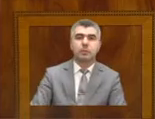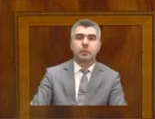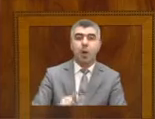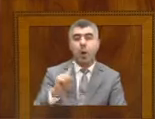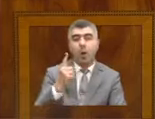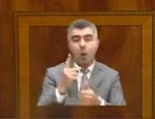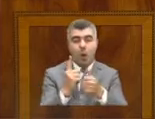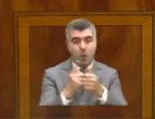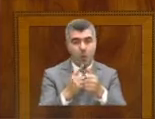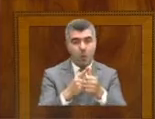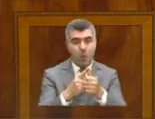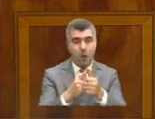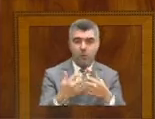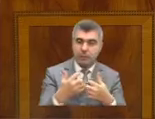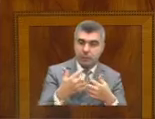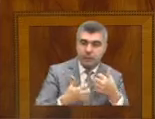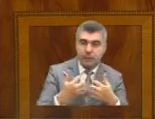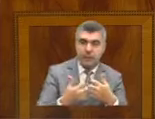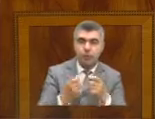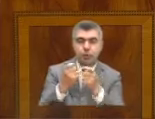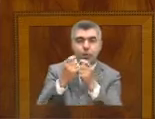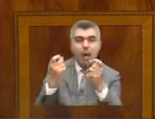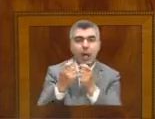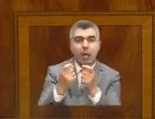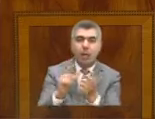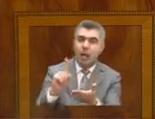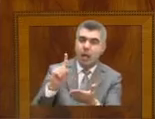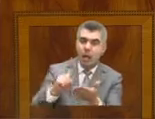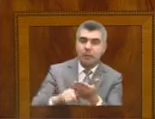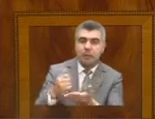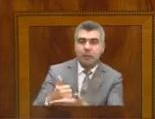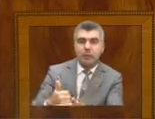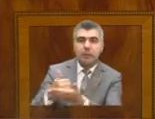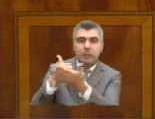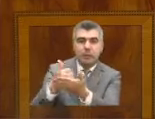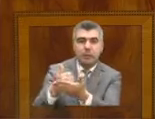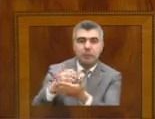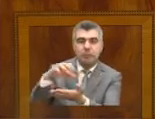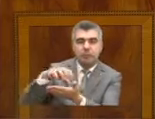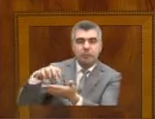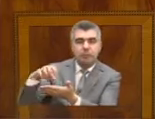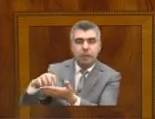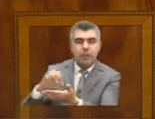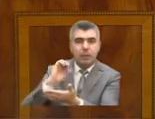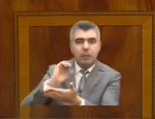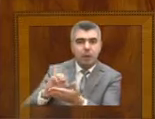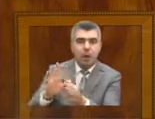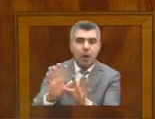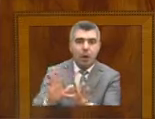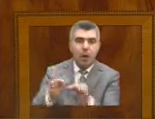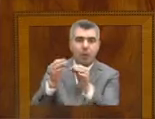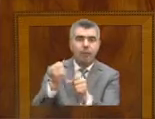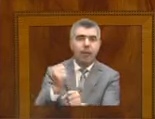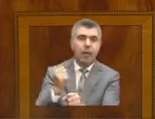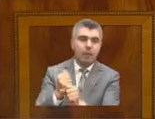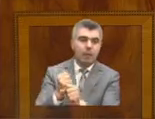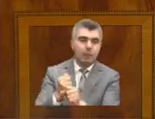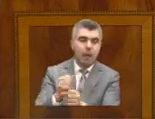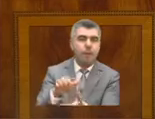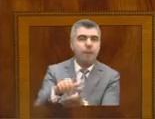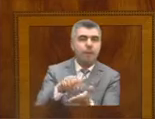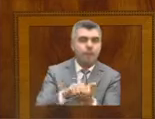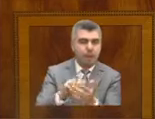الأول إلى تحفيز دينامية الاستثمار خصوصا في القطاعات الأكثر وقعا من حيث إحداث فرص الشغل